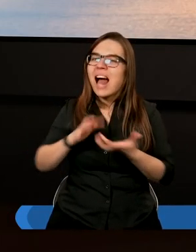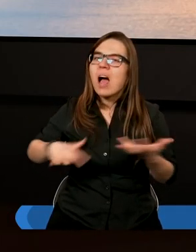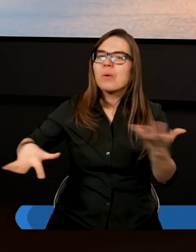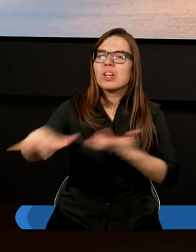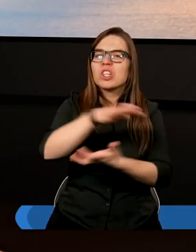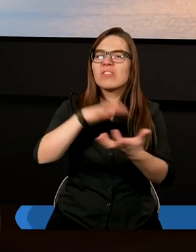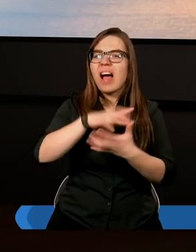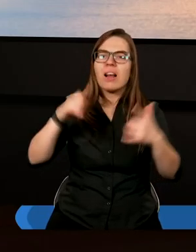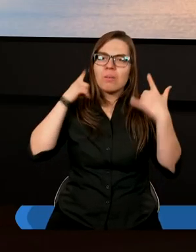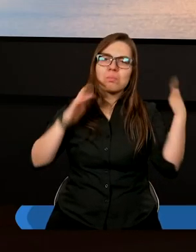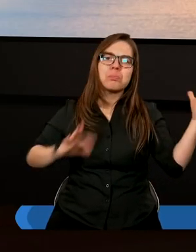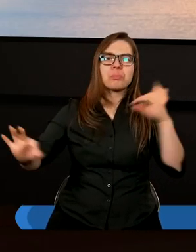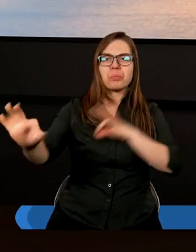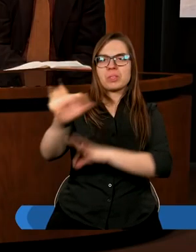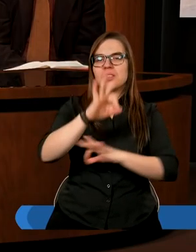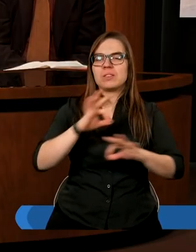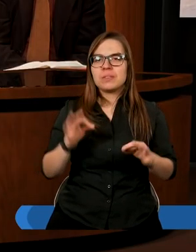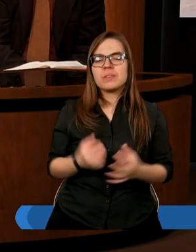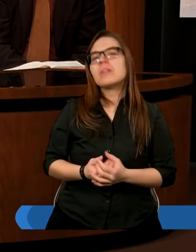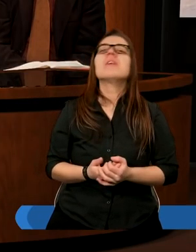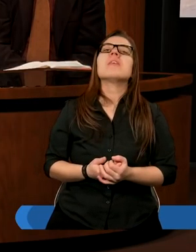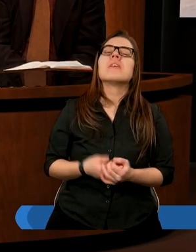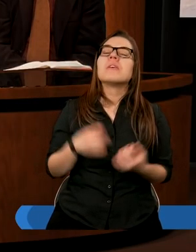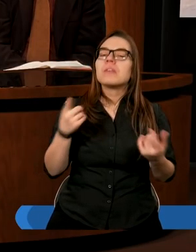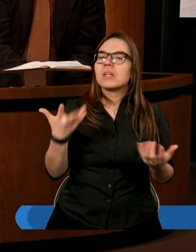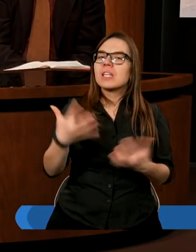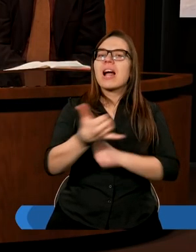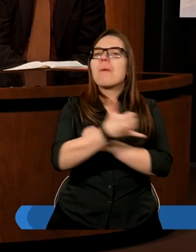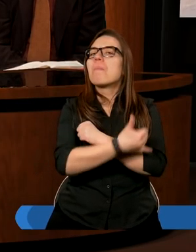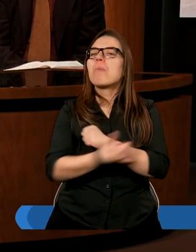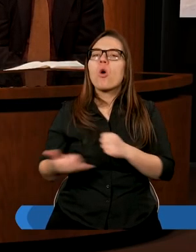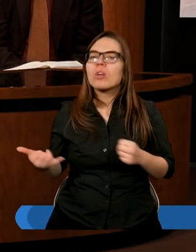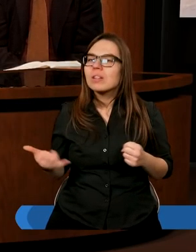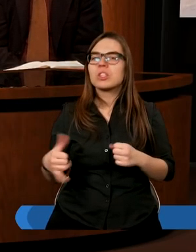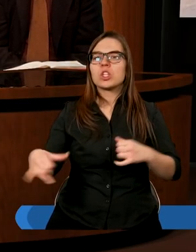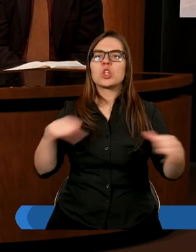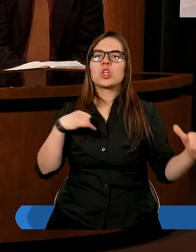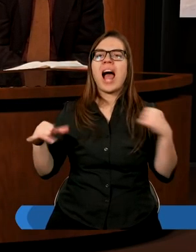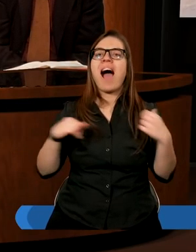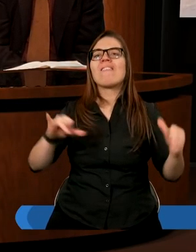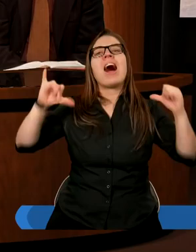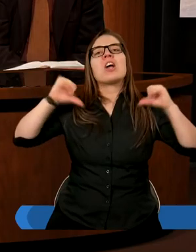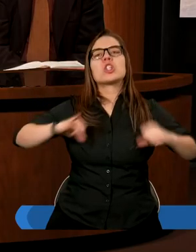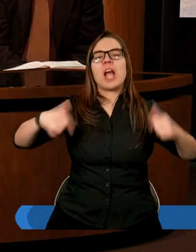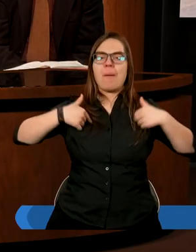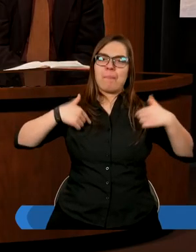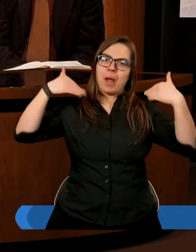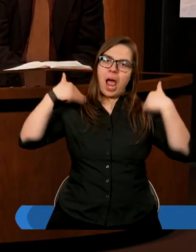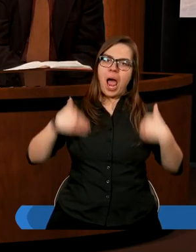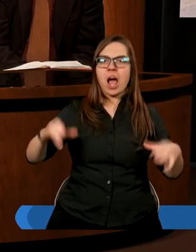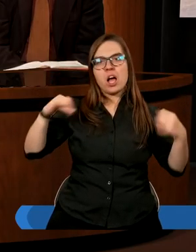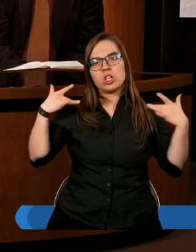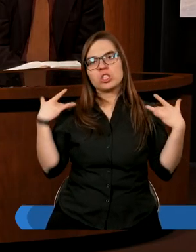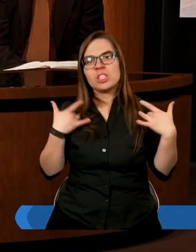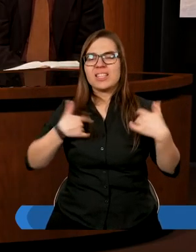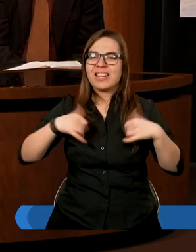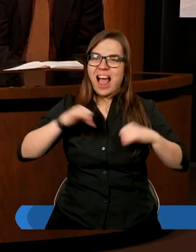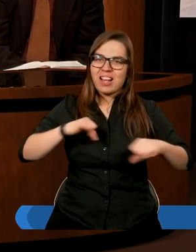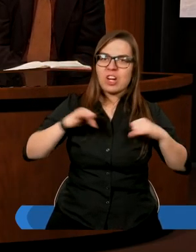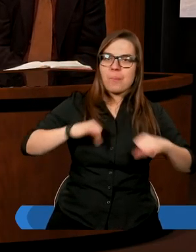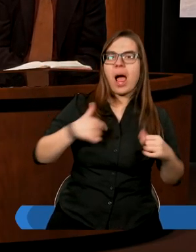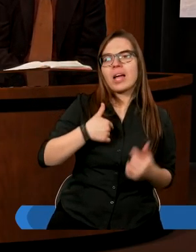morzym martwem Esterko właśnie chciałam tu podkreślić że szafasz nie ma żyć dla siebie otrzymał dalej